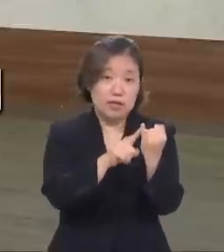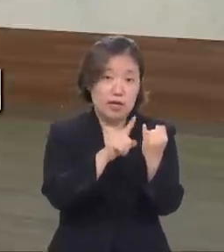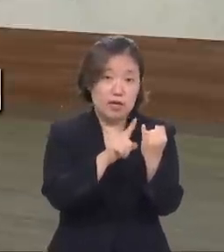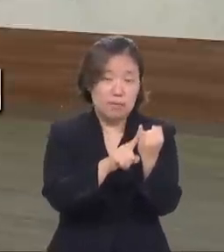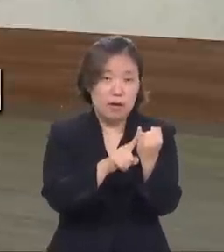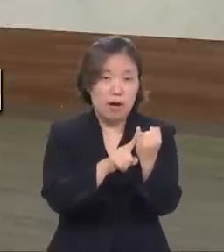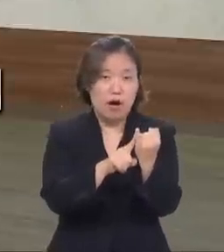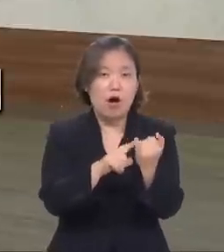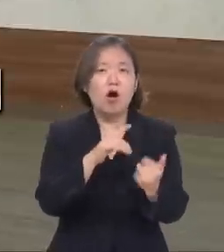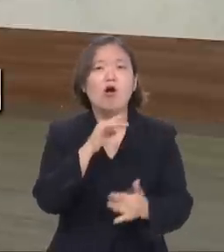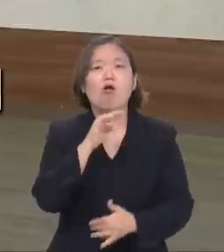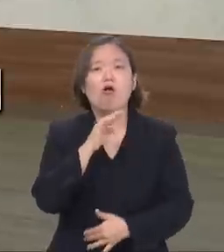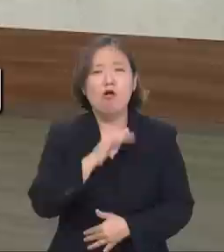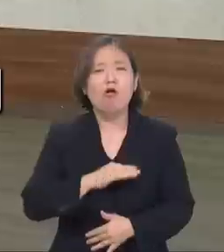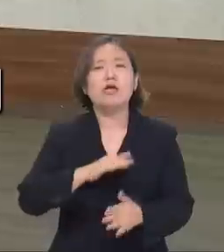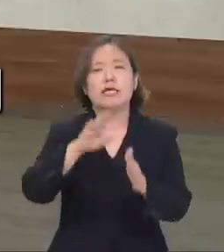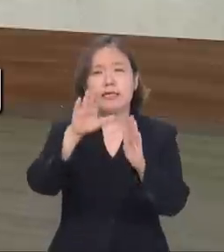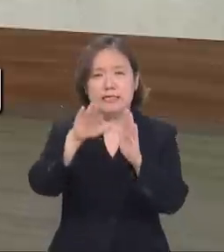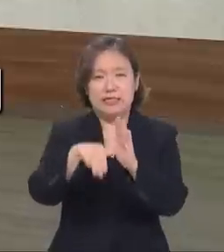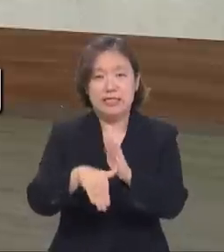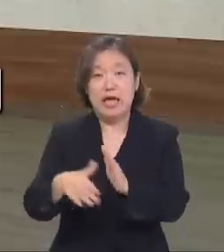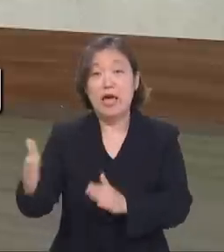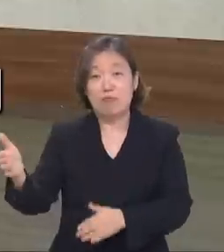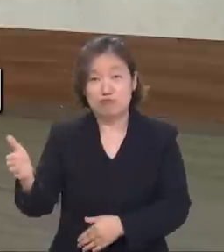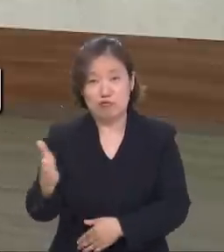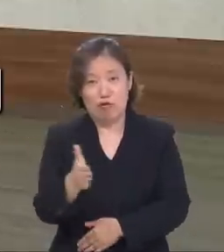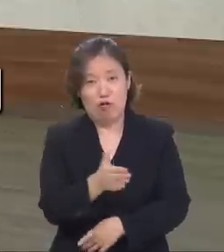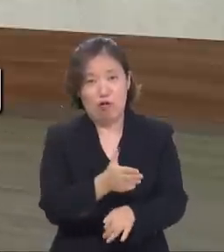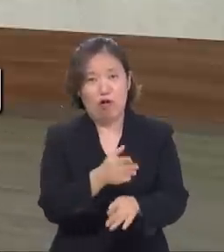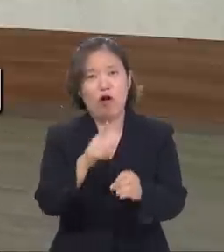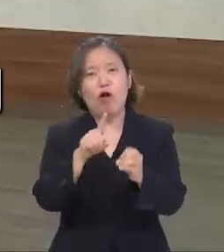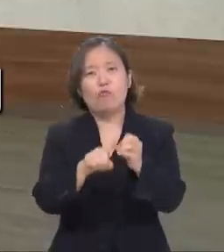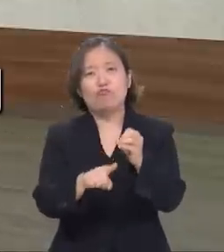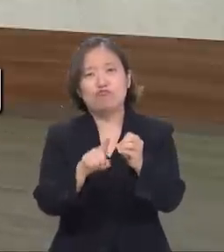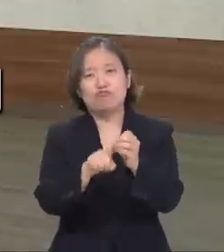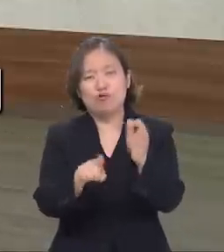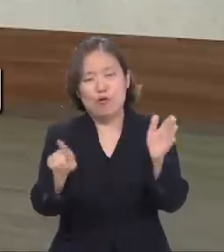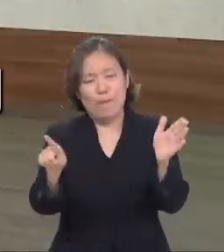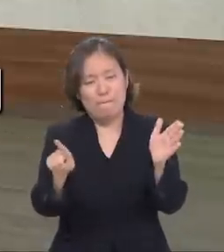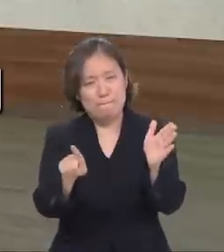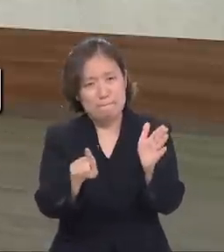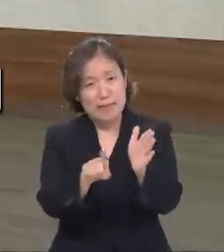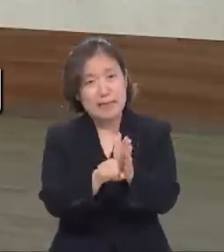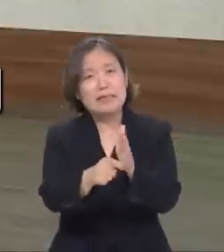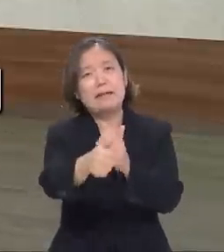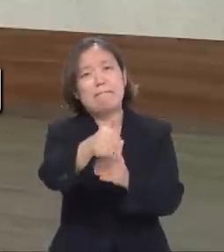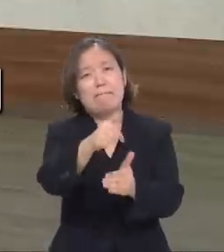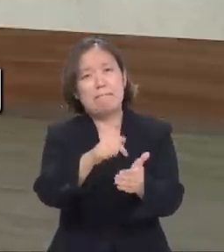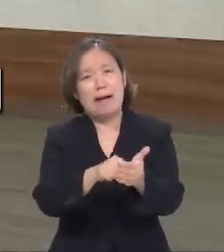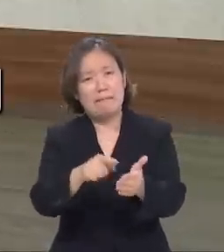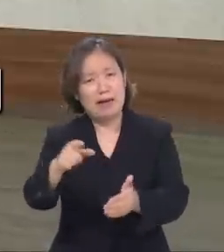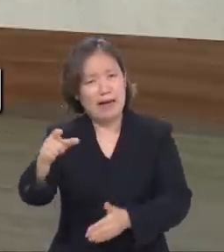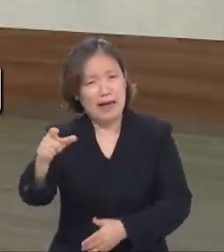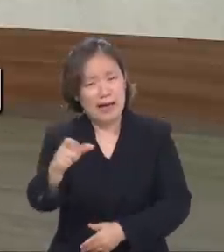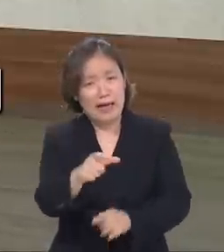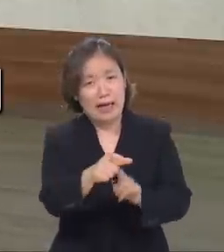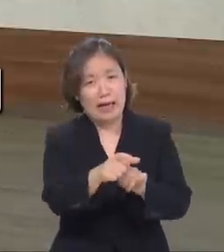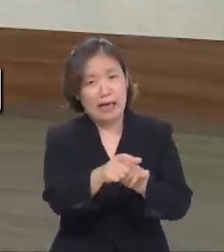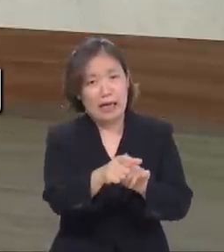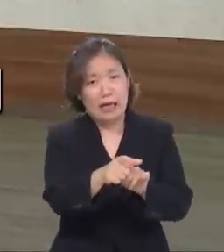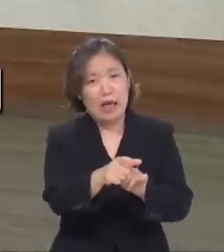어렸을 때부터 아주 불심이 독실했던 그런 불심이